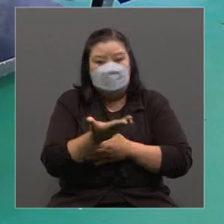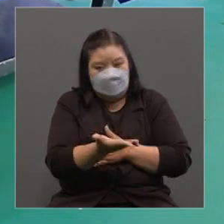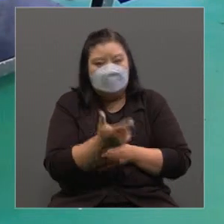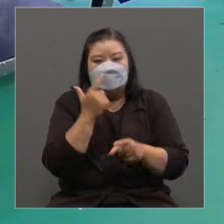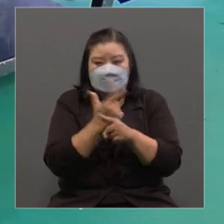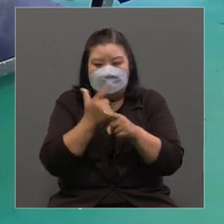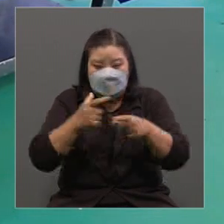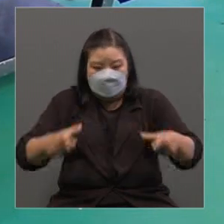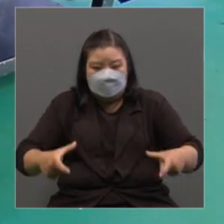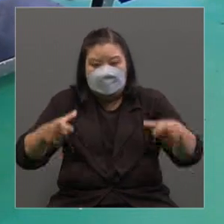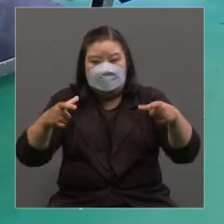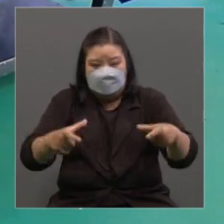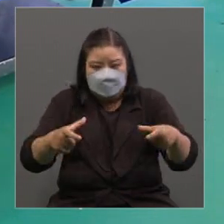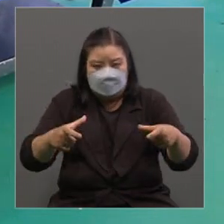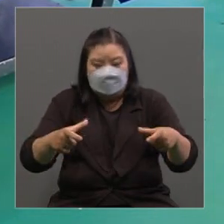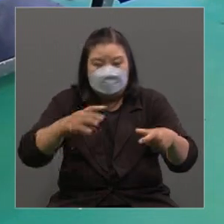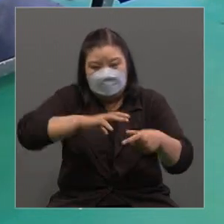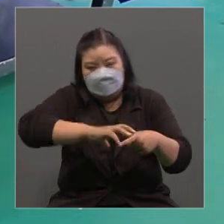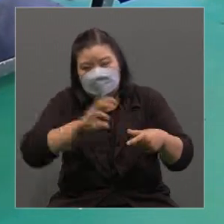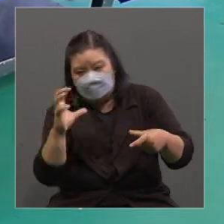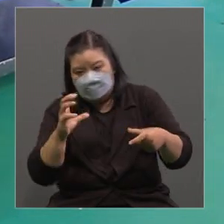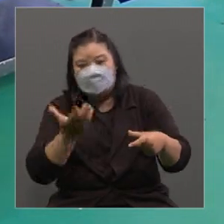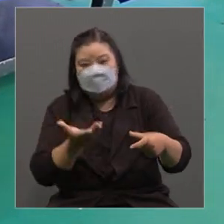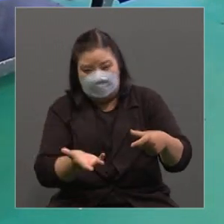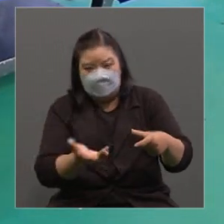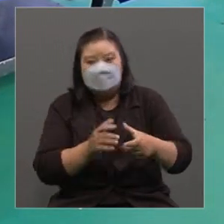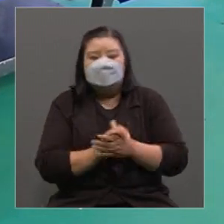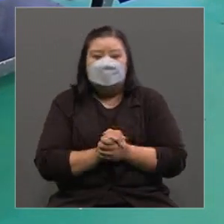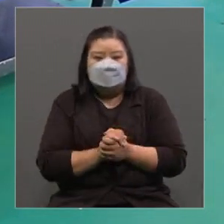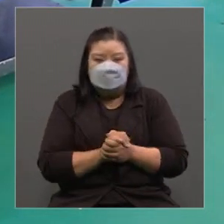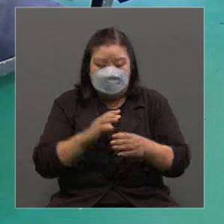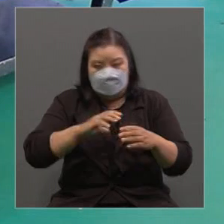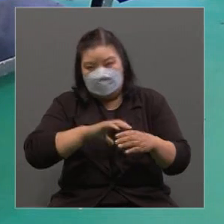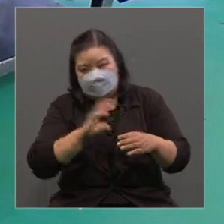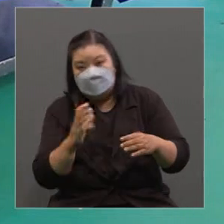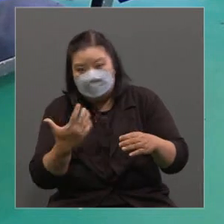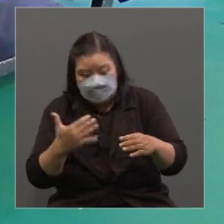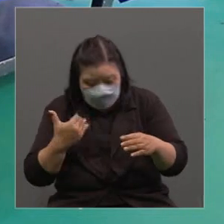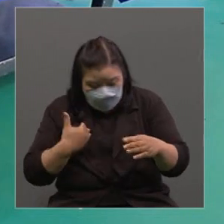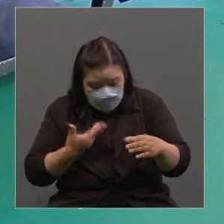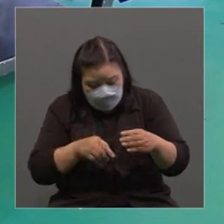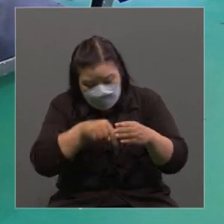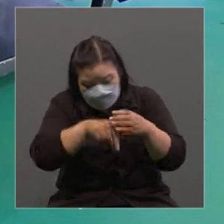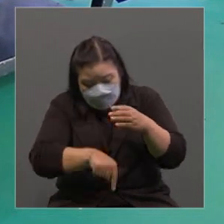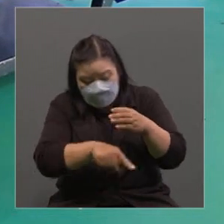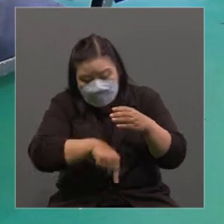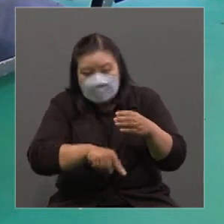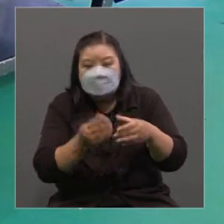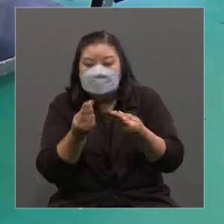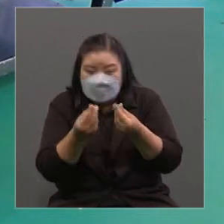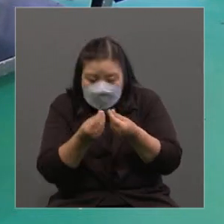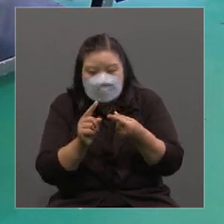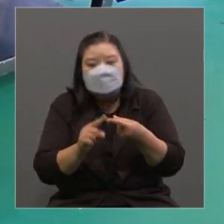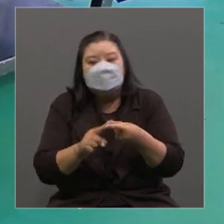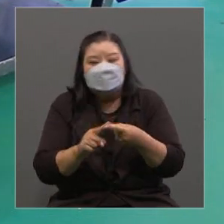มเราจะมีฝาปิดนะครับผมแล้วก็จะข้างในเราจะมีชั้นใส่น้ำมันนะครับผมก็จะมีฉนวนกันความร้อนรอบๆ